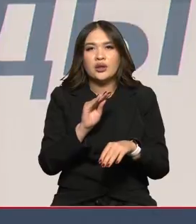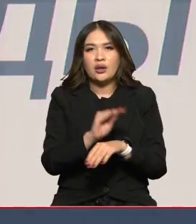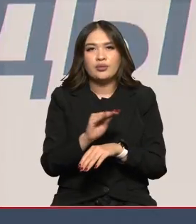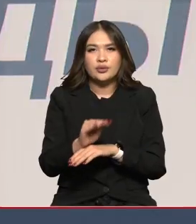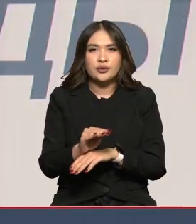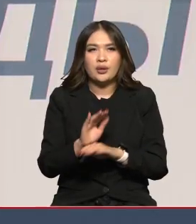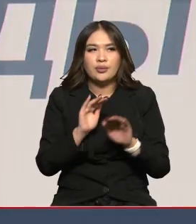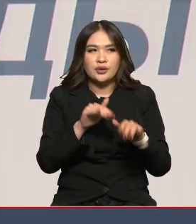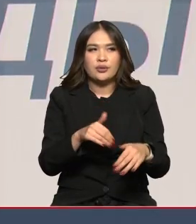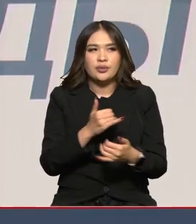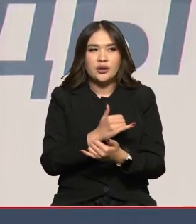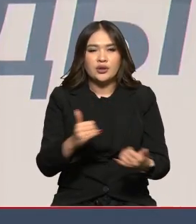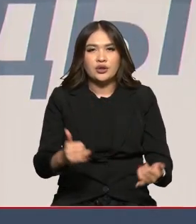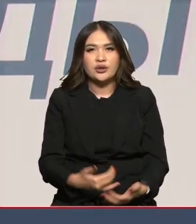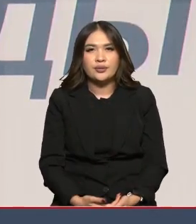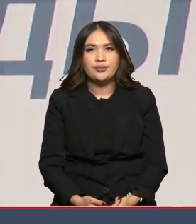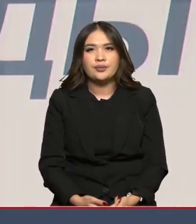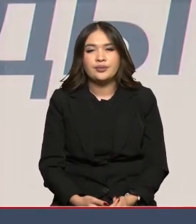мере поступления предложений